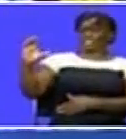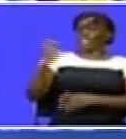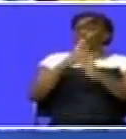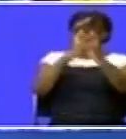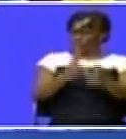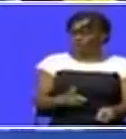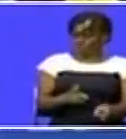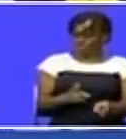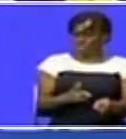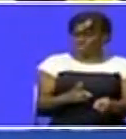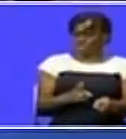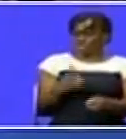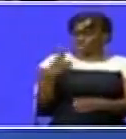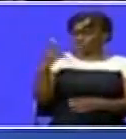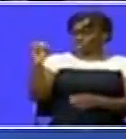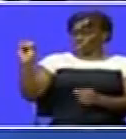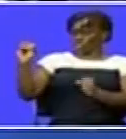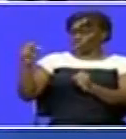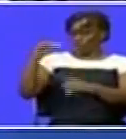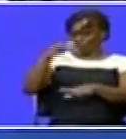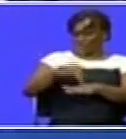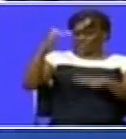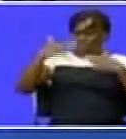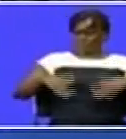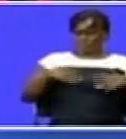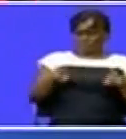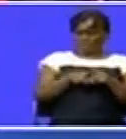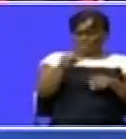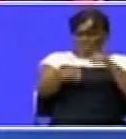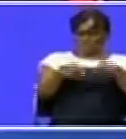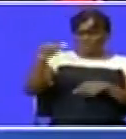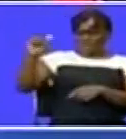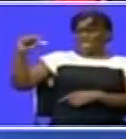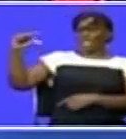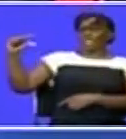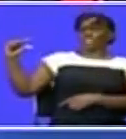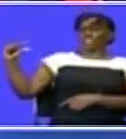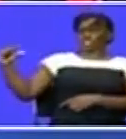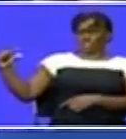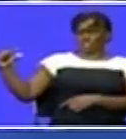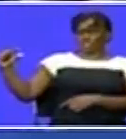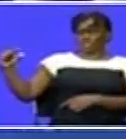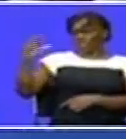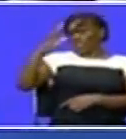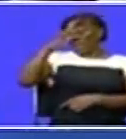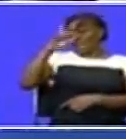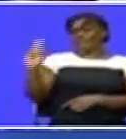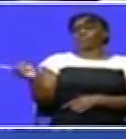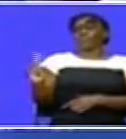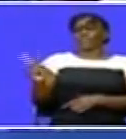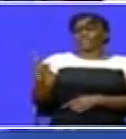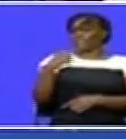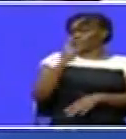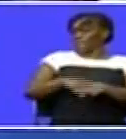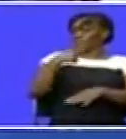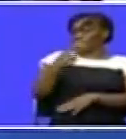and assure justice for the 2007 post-election violence victims. They also accused Attorney General Professor Githu Muigai of misleading the president when he